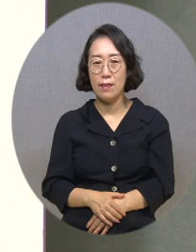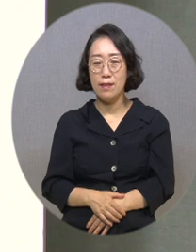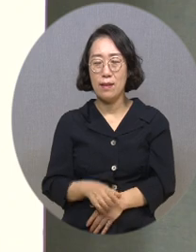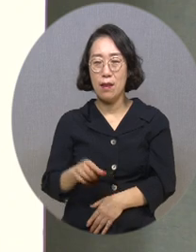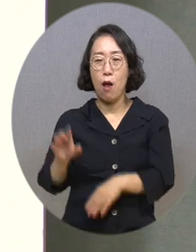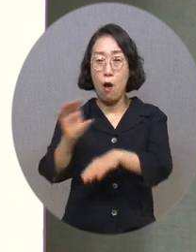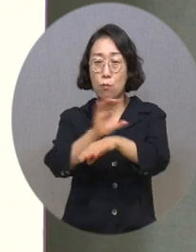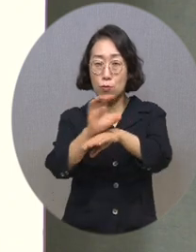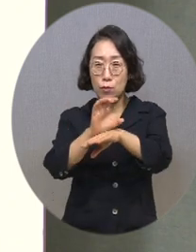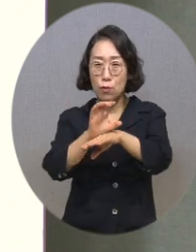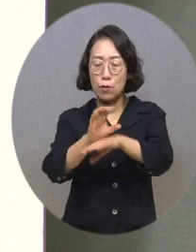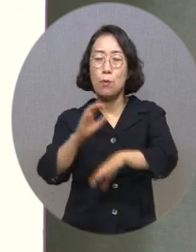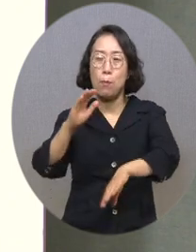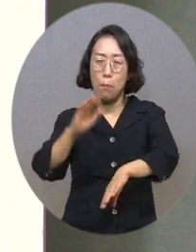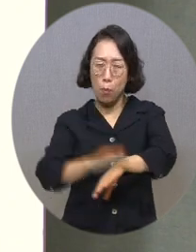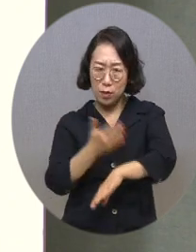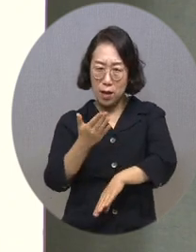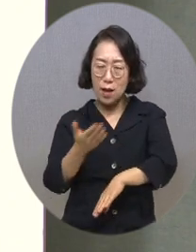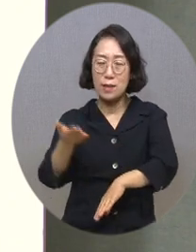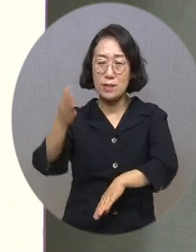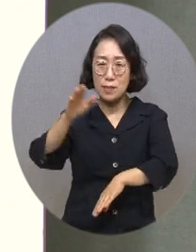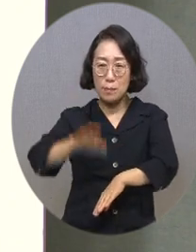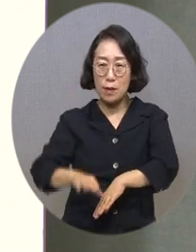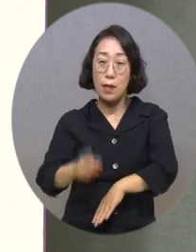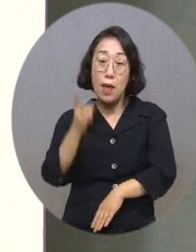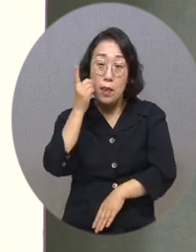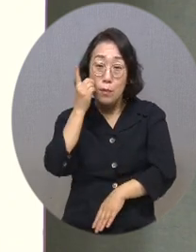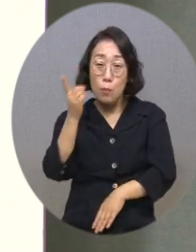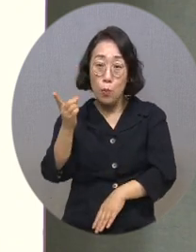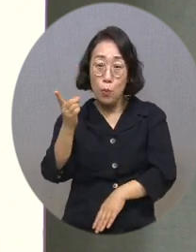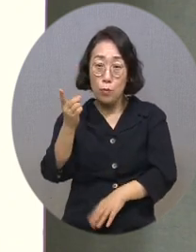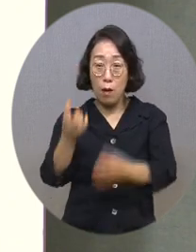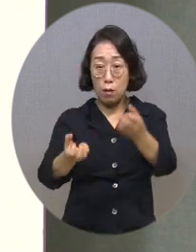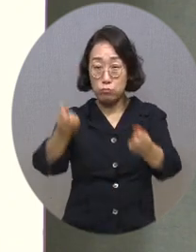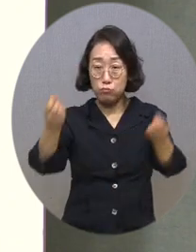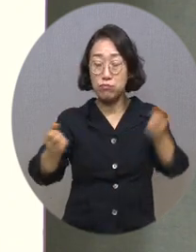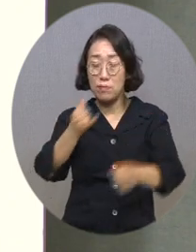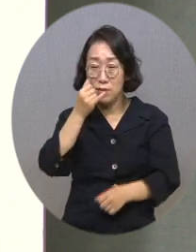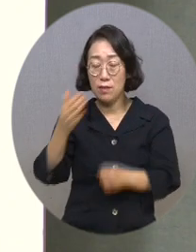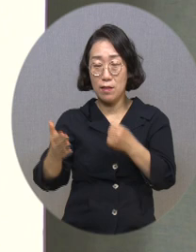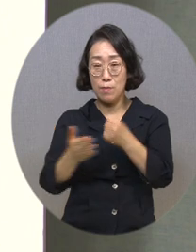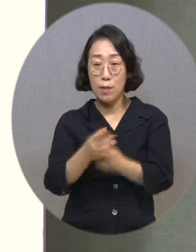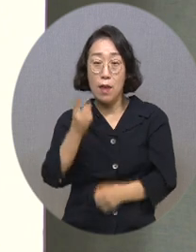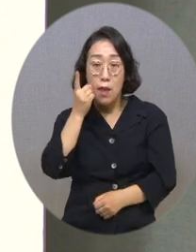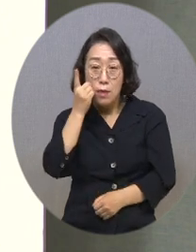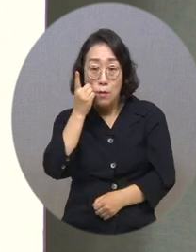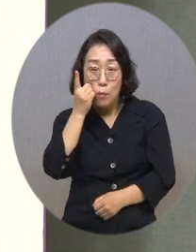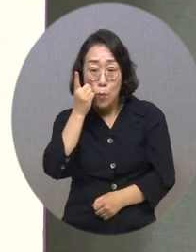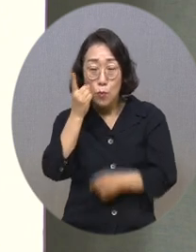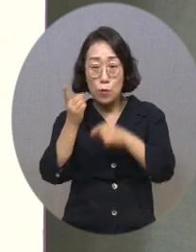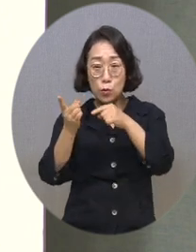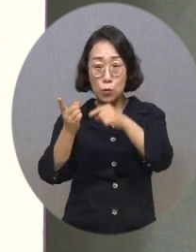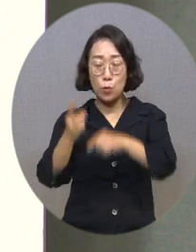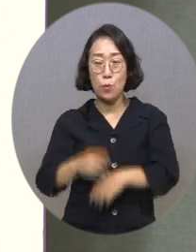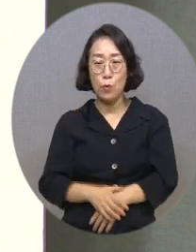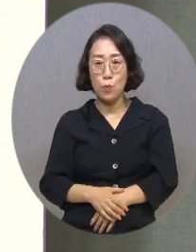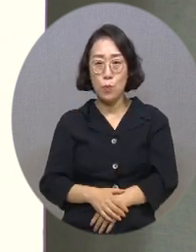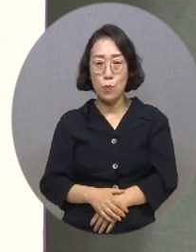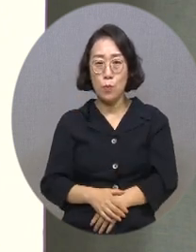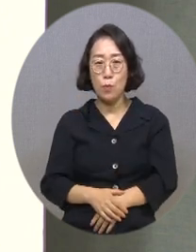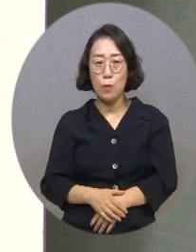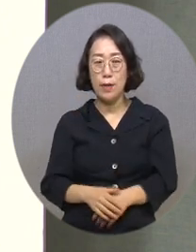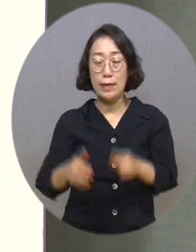아직은 컴퓨터는 못하더라도 핸드폰은 다 쥐고 있으니까 그 핸드폰을 통해서